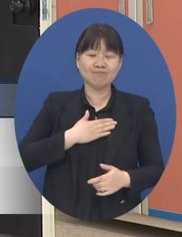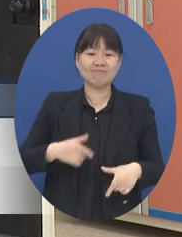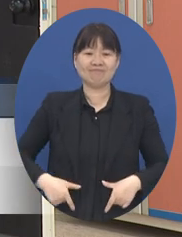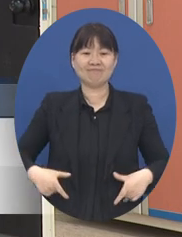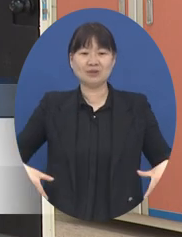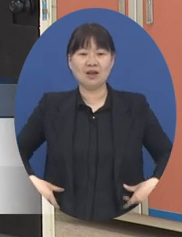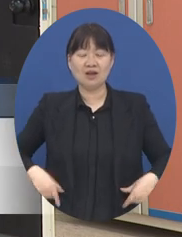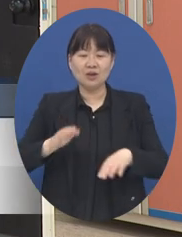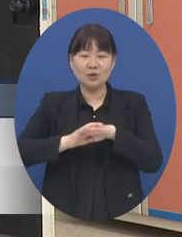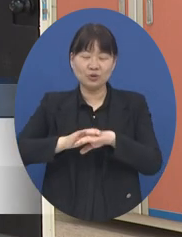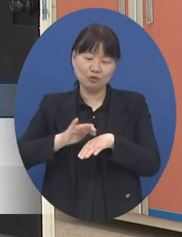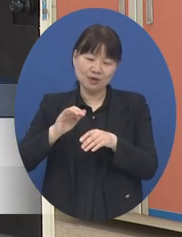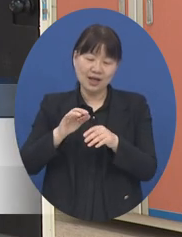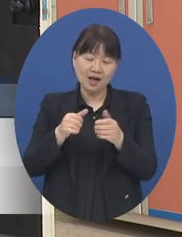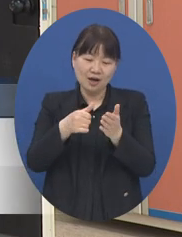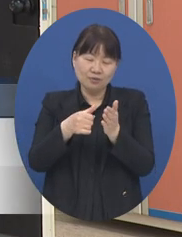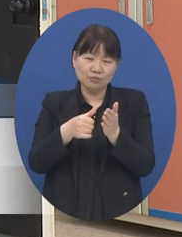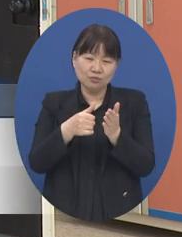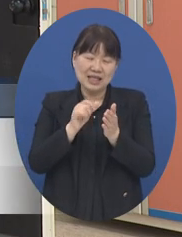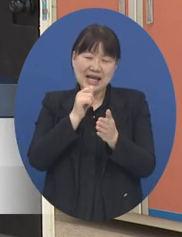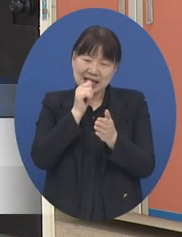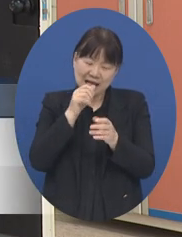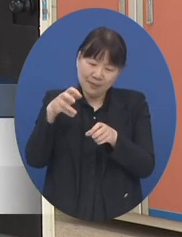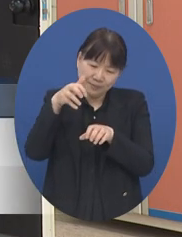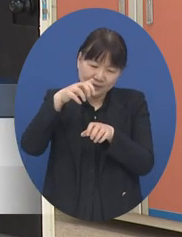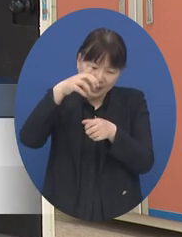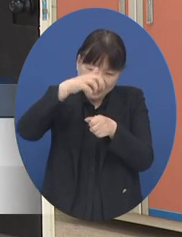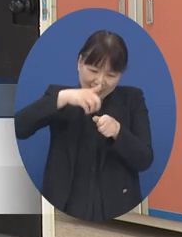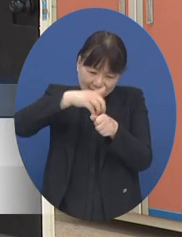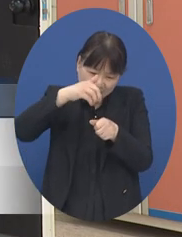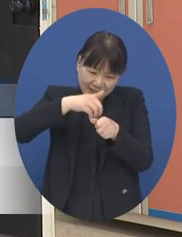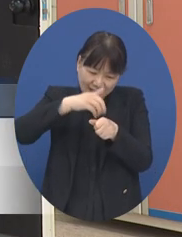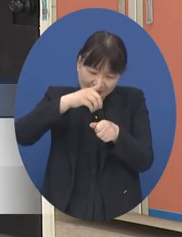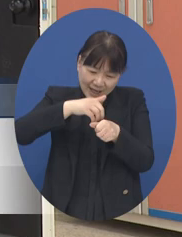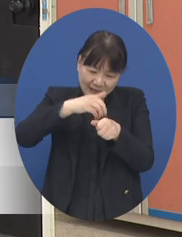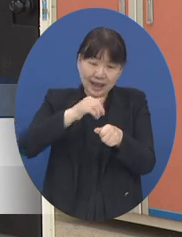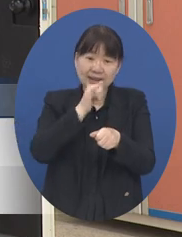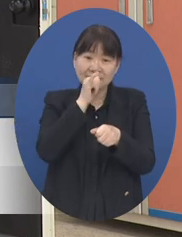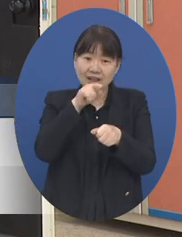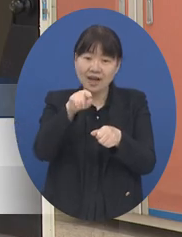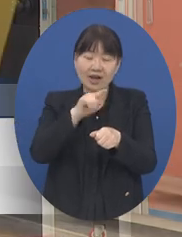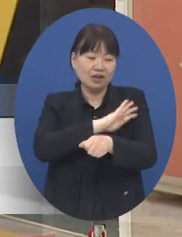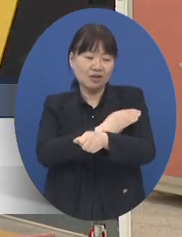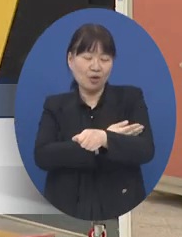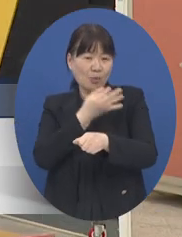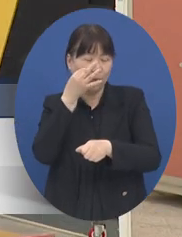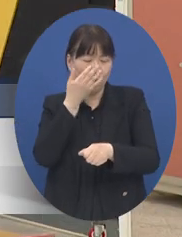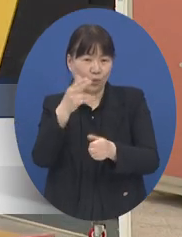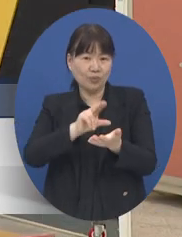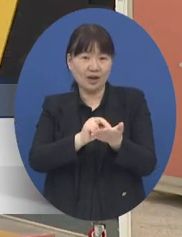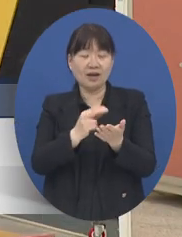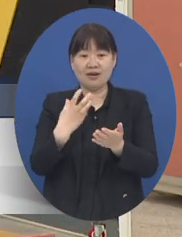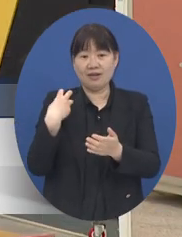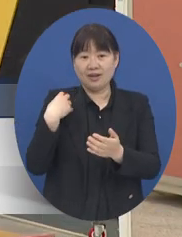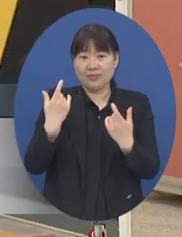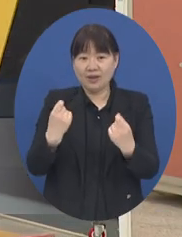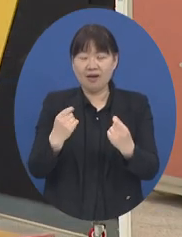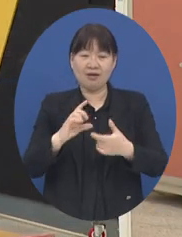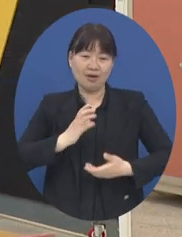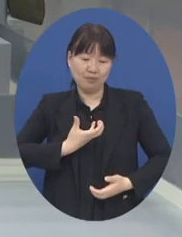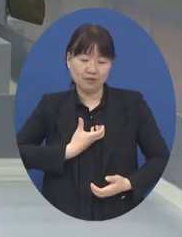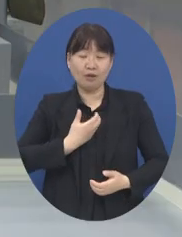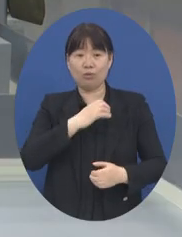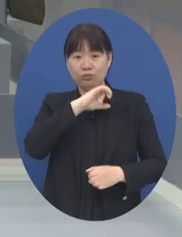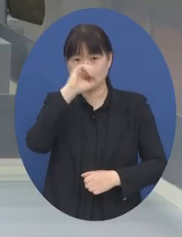저런거 라는 건데 이거 제가 약간 실력이 많이 보일 수 있는 그런 과제인 것 같아서 메달은 일단은 무조건 달 것